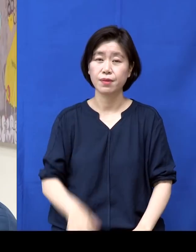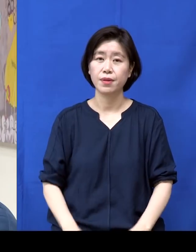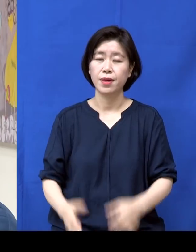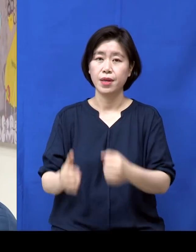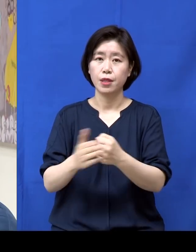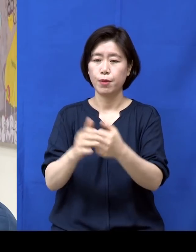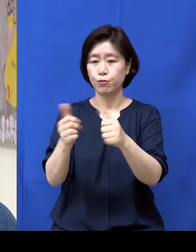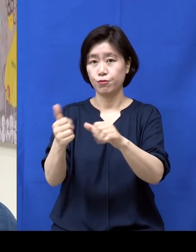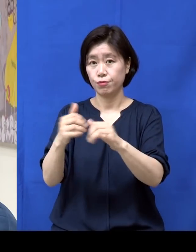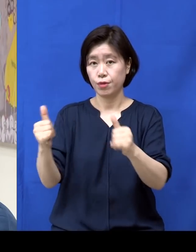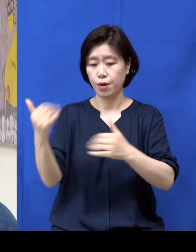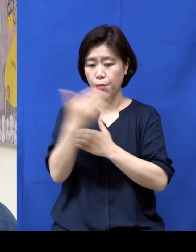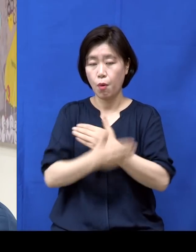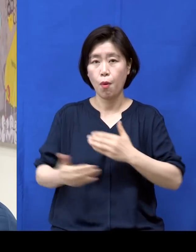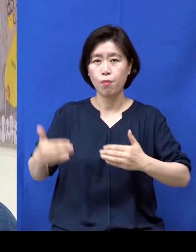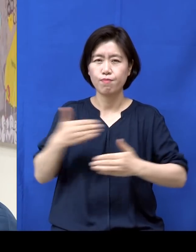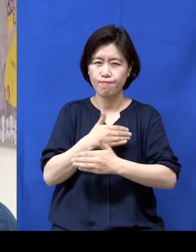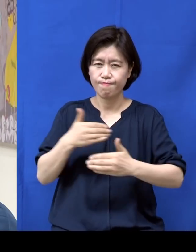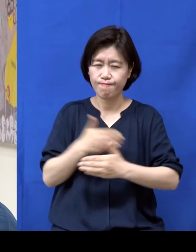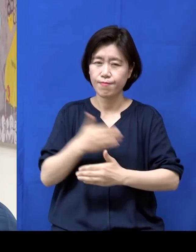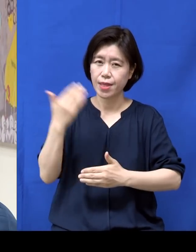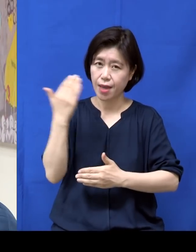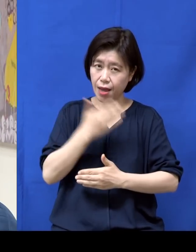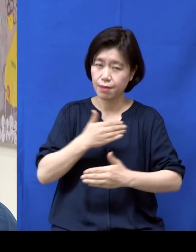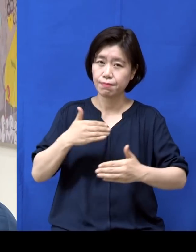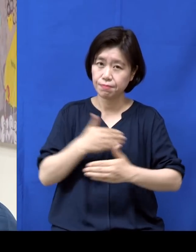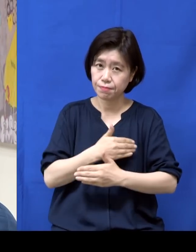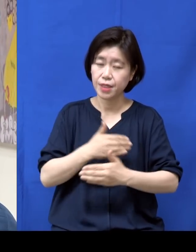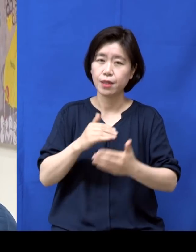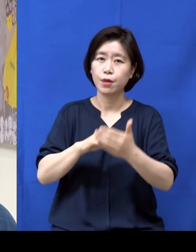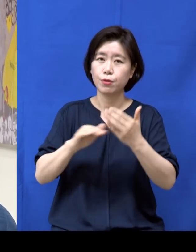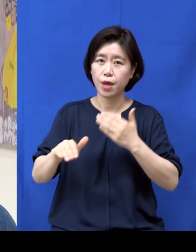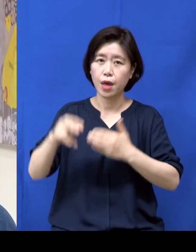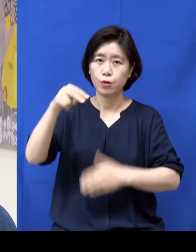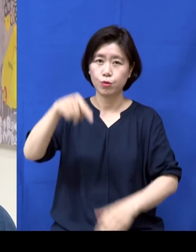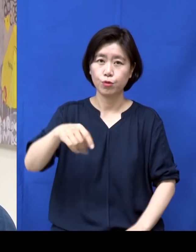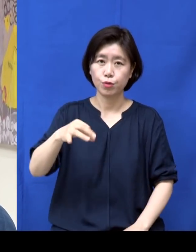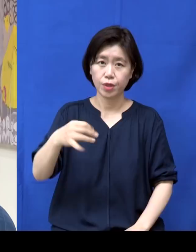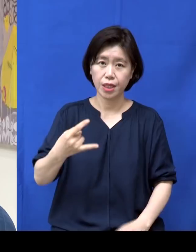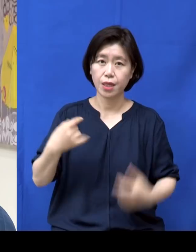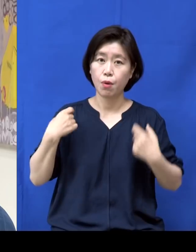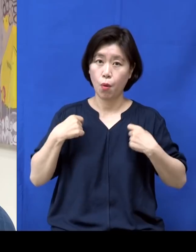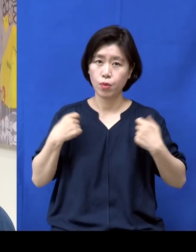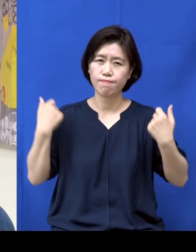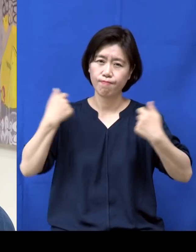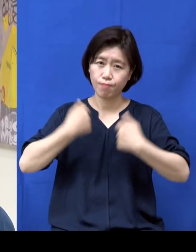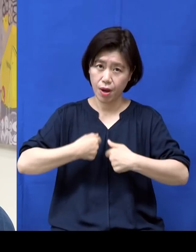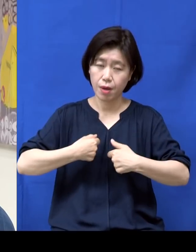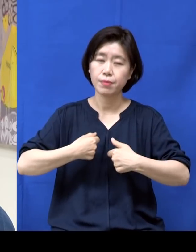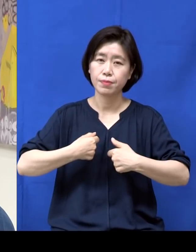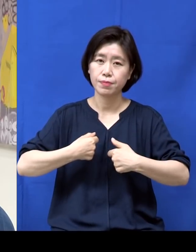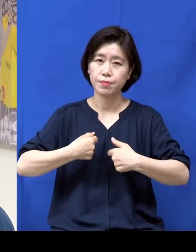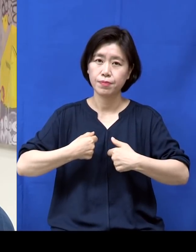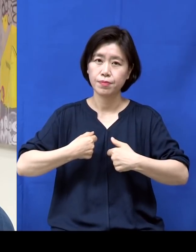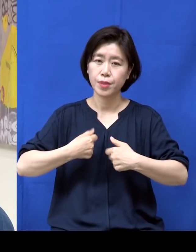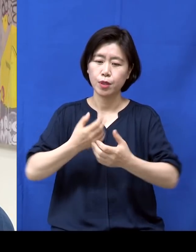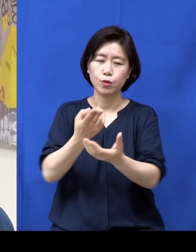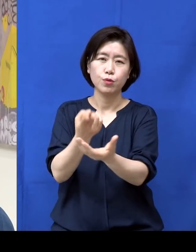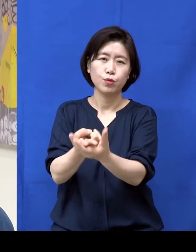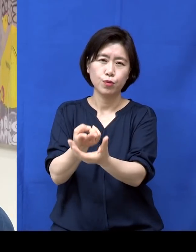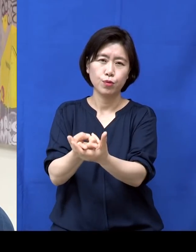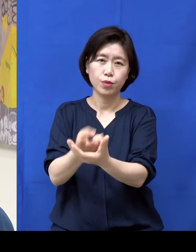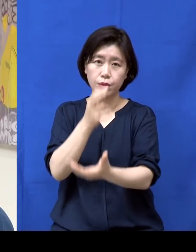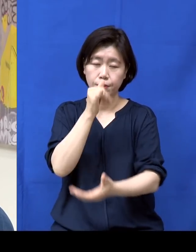닦아드리고, 닦아드리고 수의를 입혀드리고 편안하게 이제 모시는 일인데 예. 첫 번째 참관했던 그